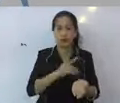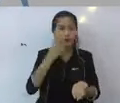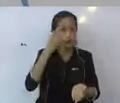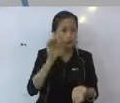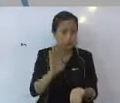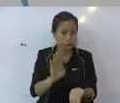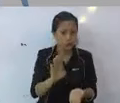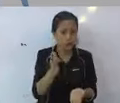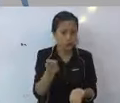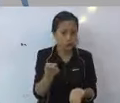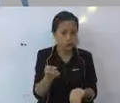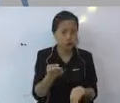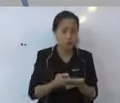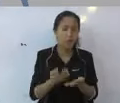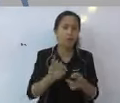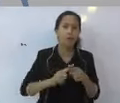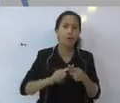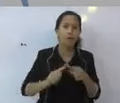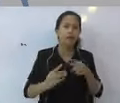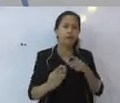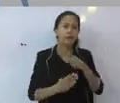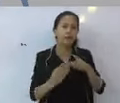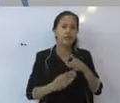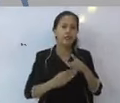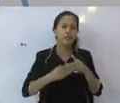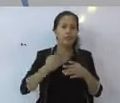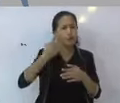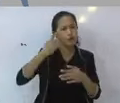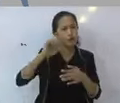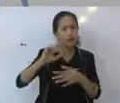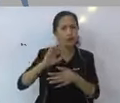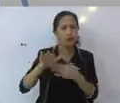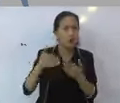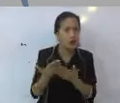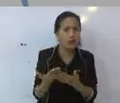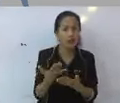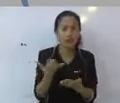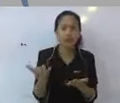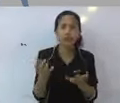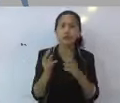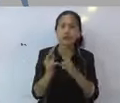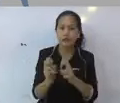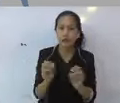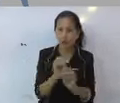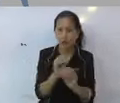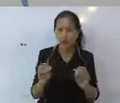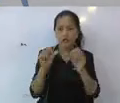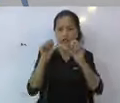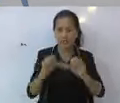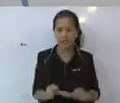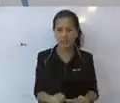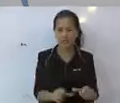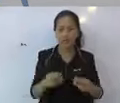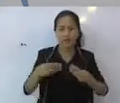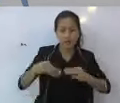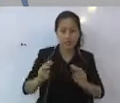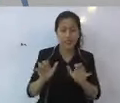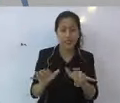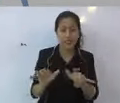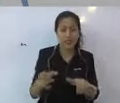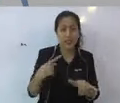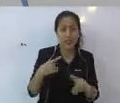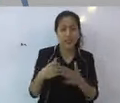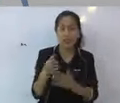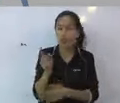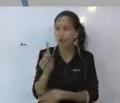yan, itong klaseng food na yan ay kahit wala ay pwede mong i-sustain ang iyong healthy diet. Pero